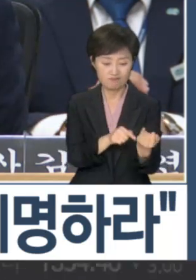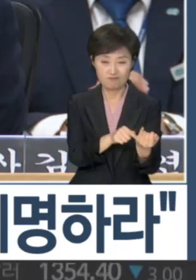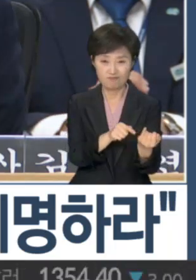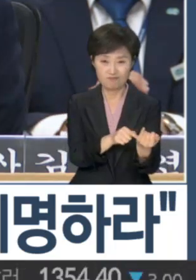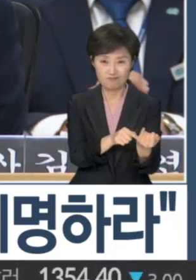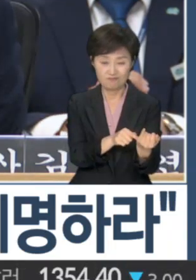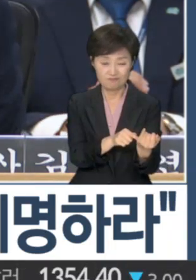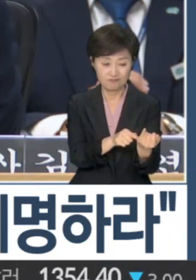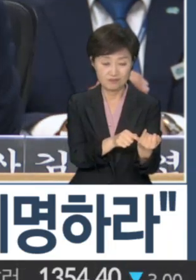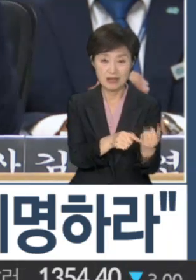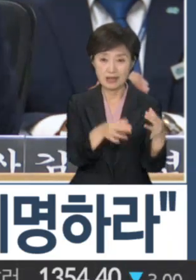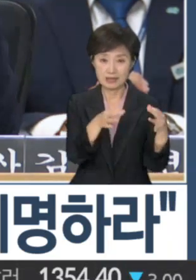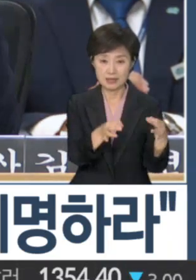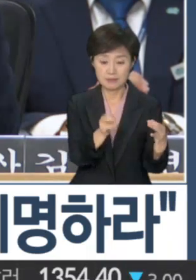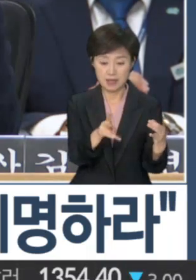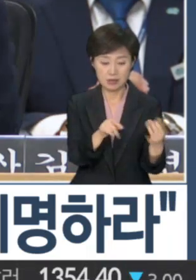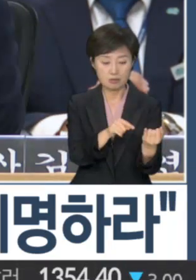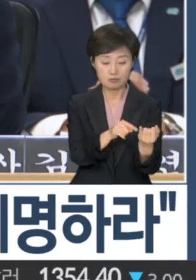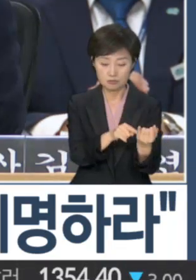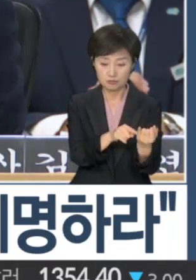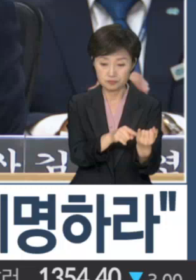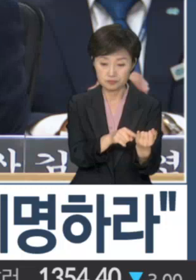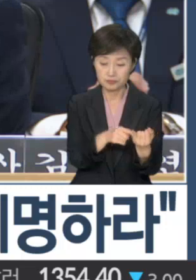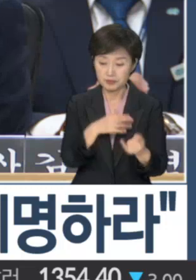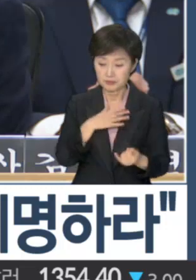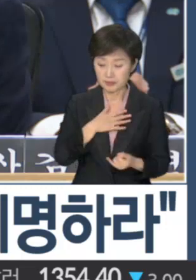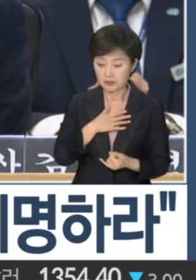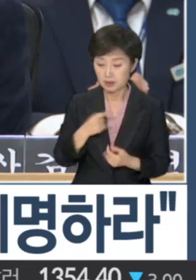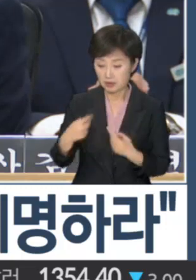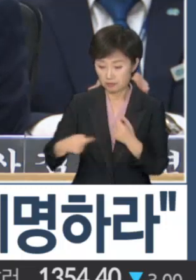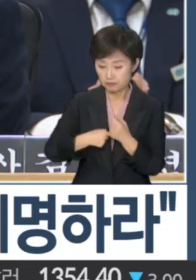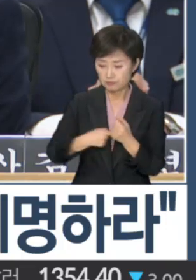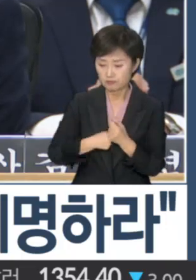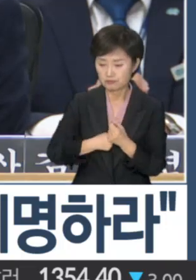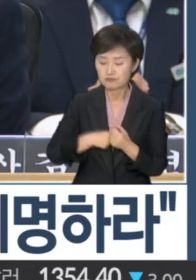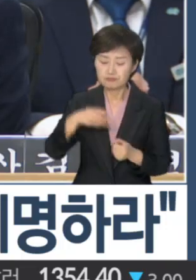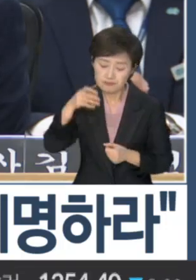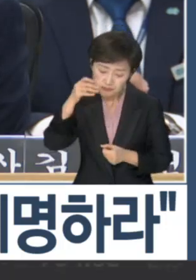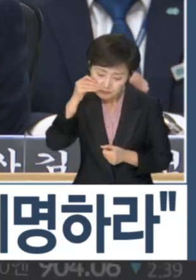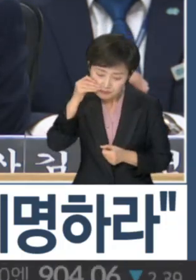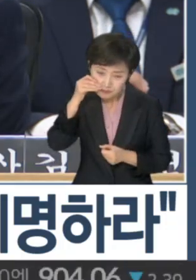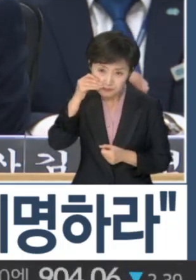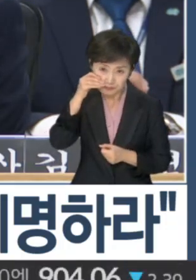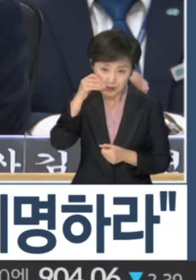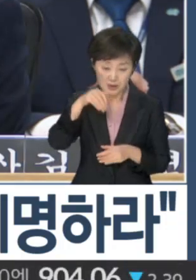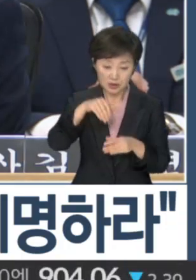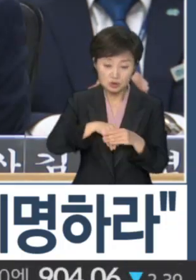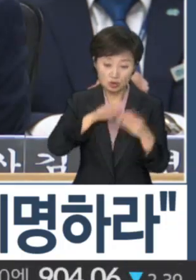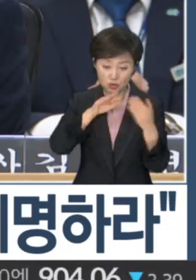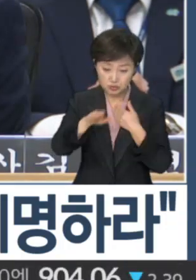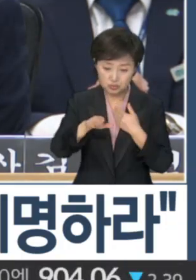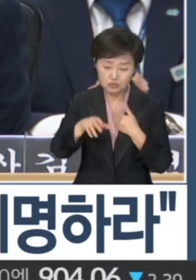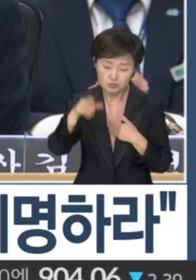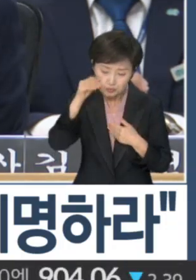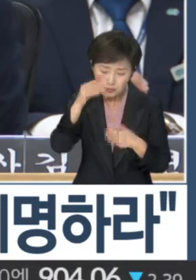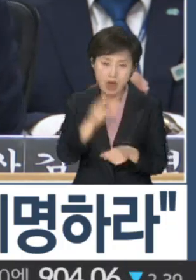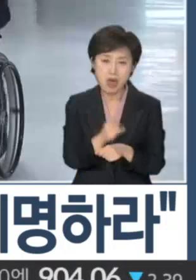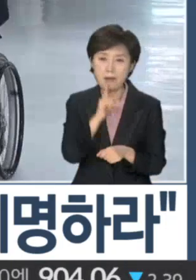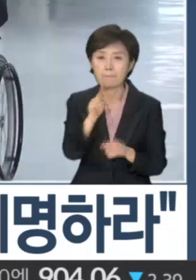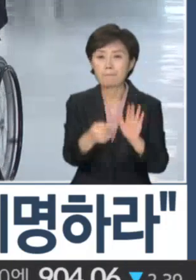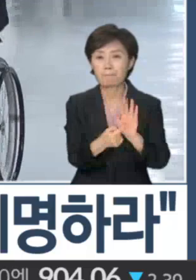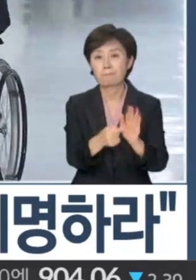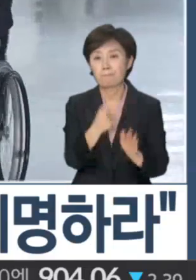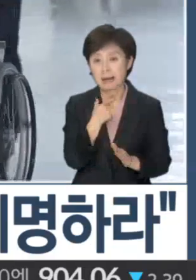하면서 문제가 된다면 여기에 대해서 감사 수사 등 받겠다고 했고 선거 이후에도 그런 애들이 이어질 거라고 했기 때문에